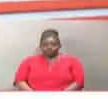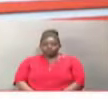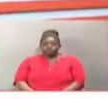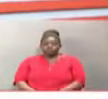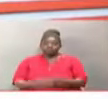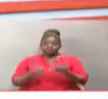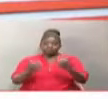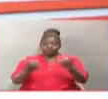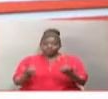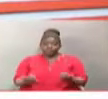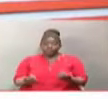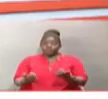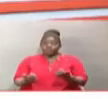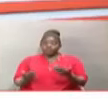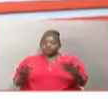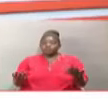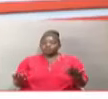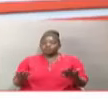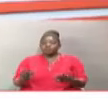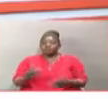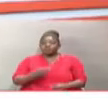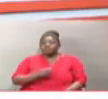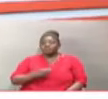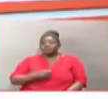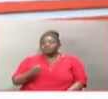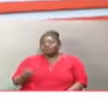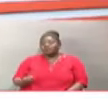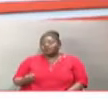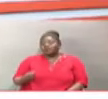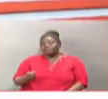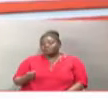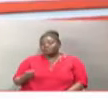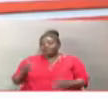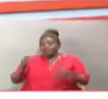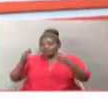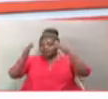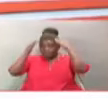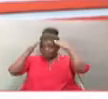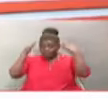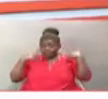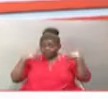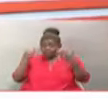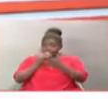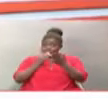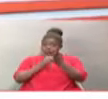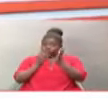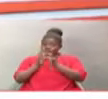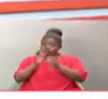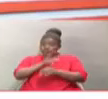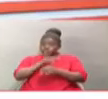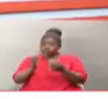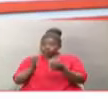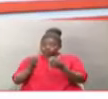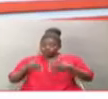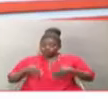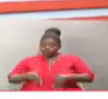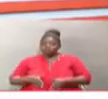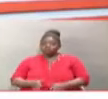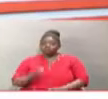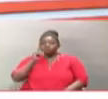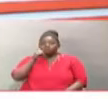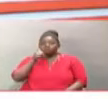Bwali bwe buti ng'ebisa bisimbye Mama Maria anti omulokozi azaalibwa nkya olwa Christmas. Tukwaniza mauli agataliiko nfuufu eno